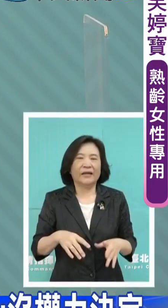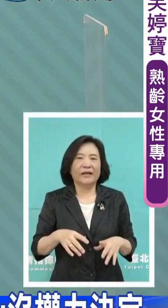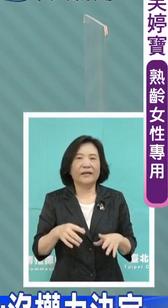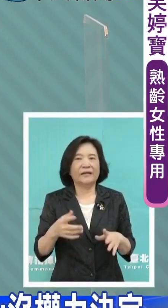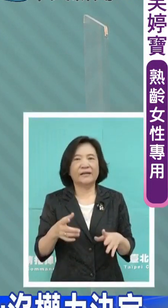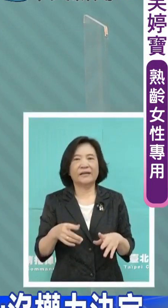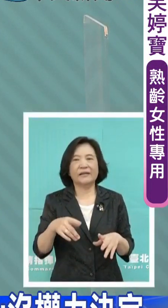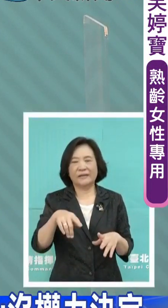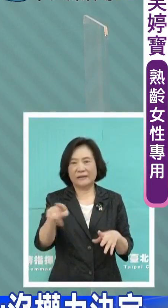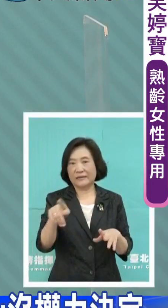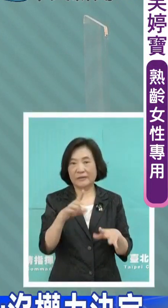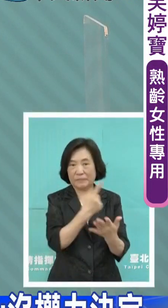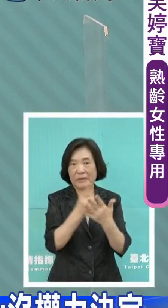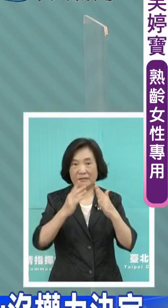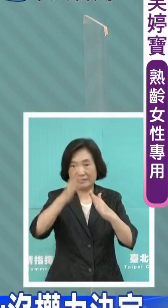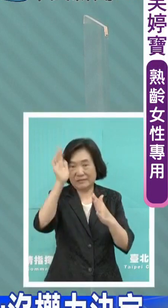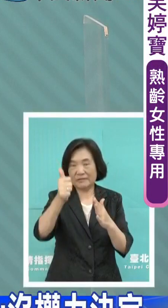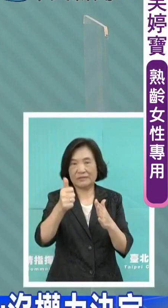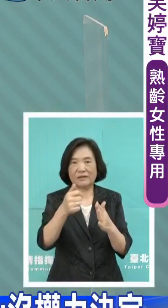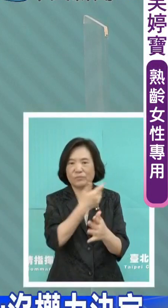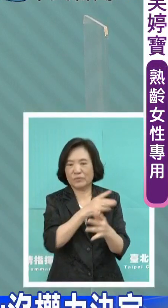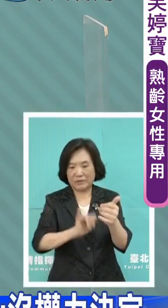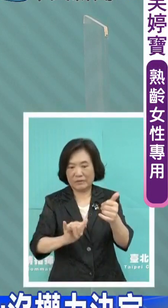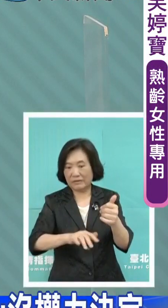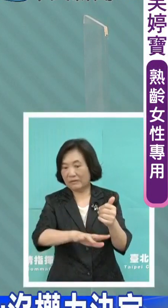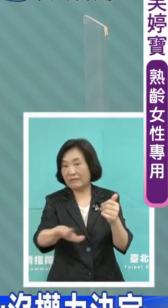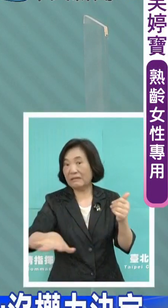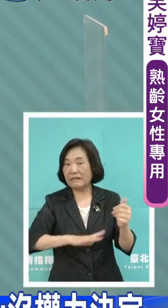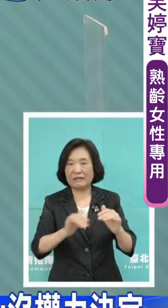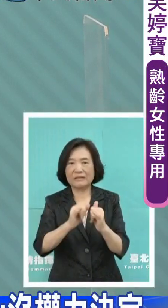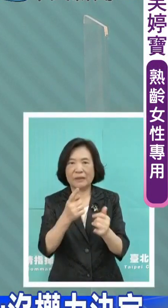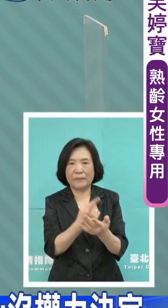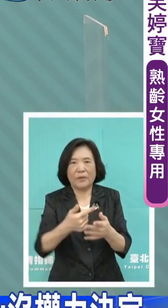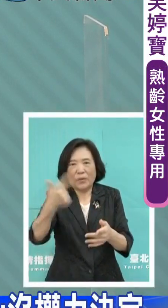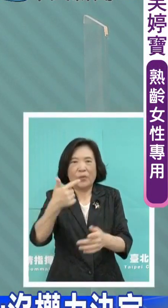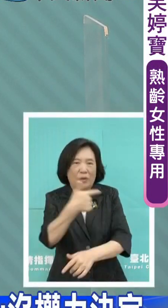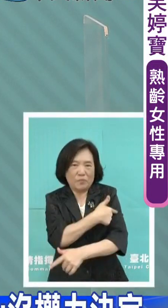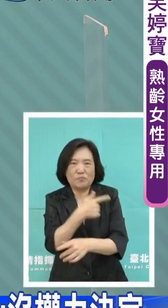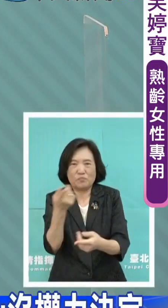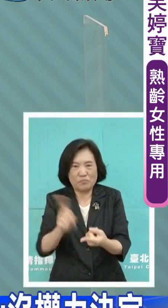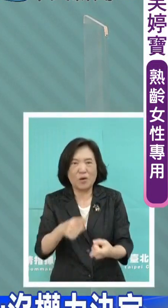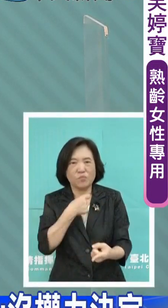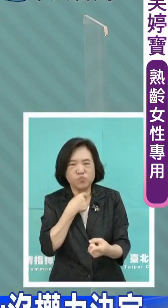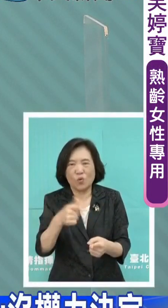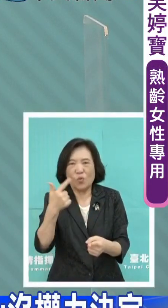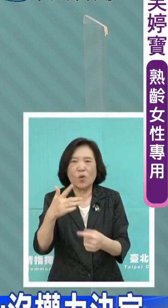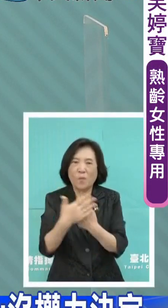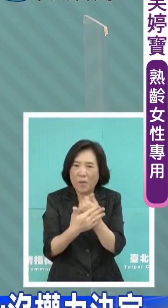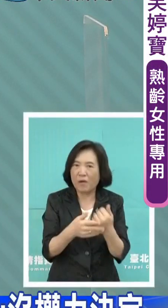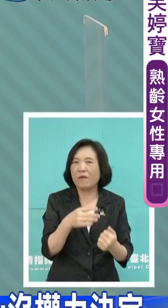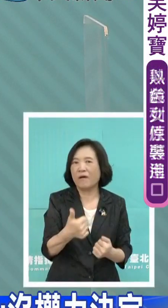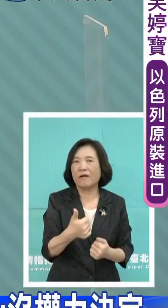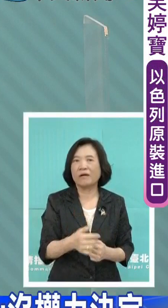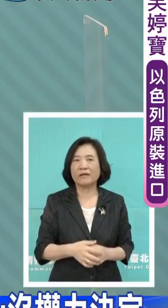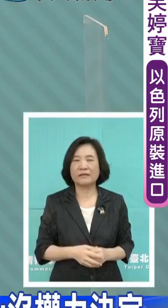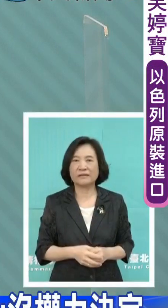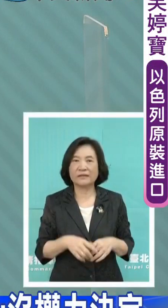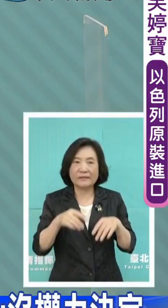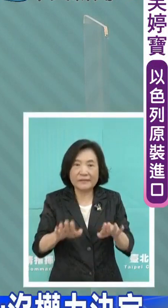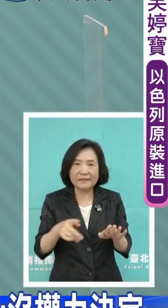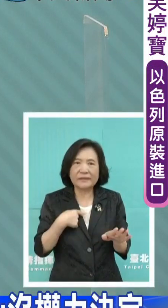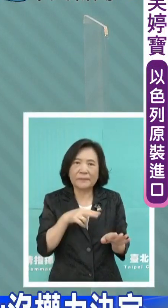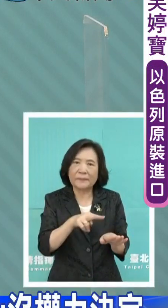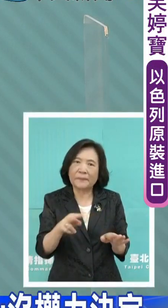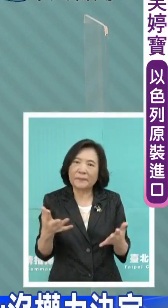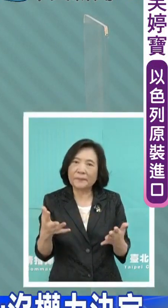当首长的一定希望不管他的市民或县民，你知道都可以赶快打到疫苗嘛，可以得到保护。那问题现实